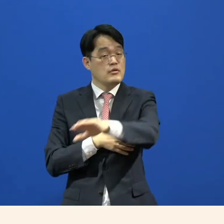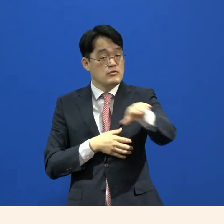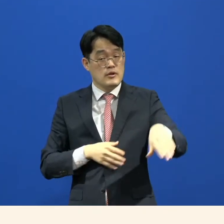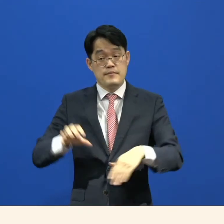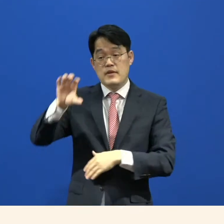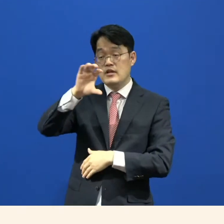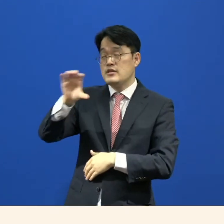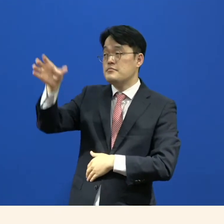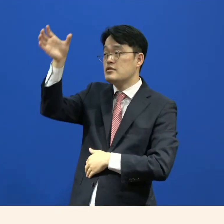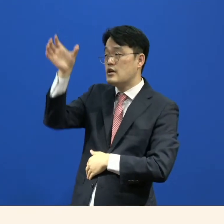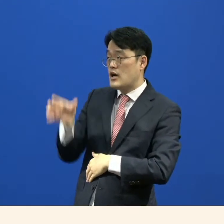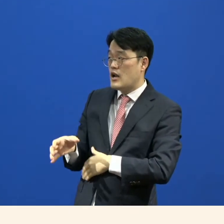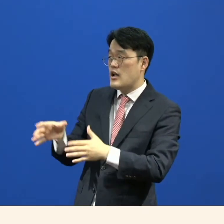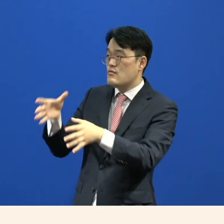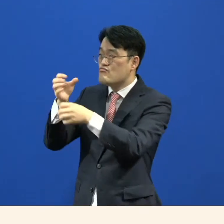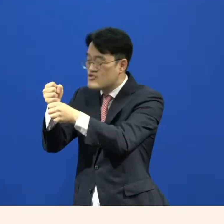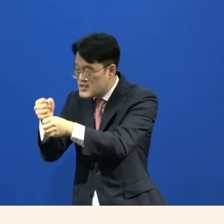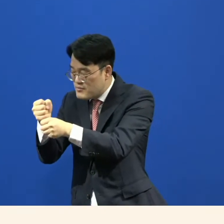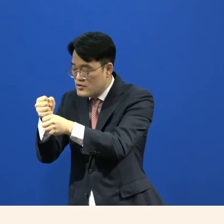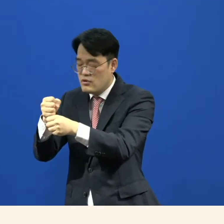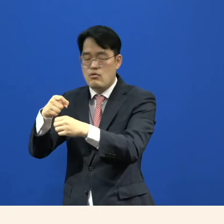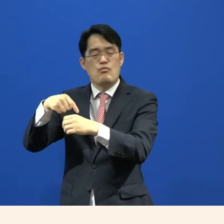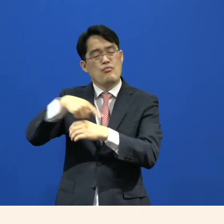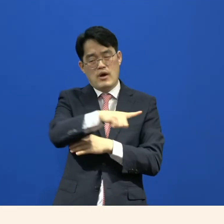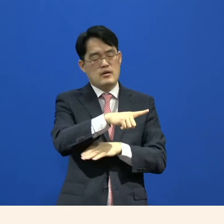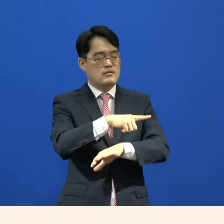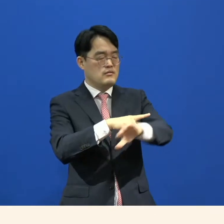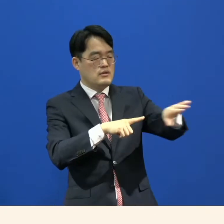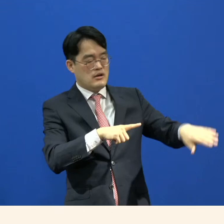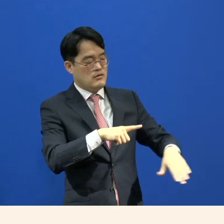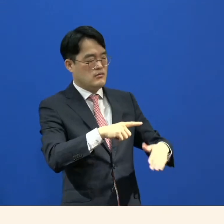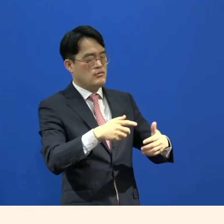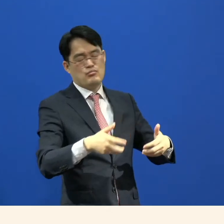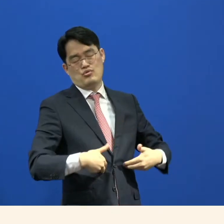구원을 얻기 위해서 우리의 편에서 할 일이 없습니다.